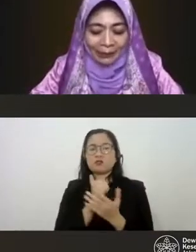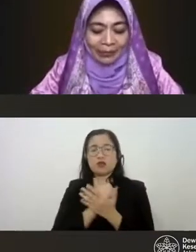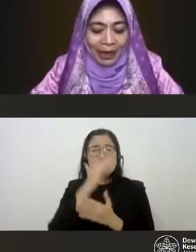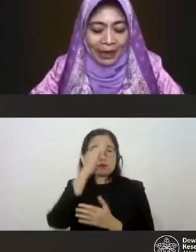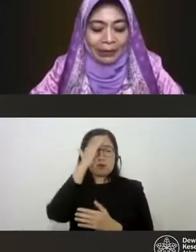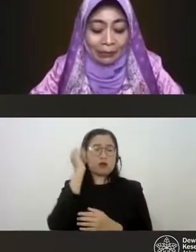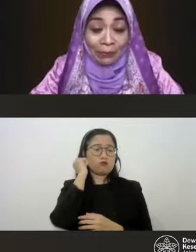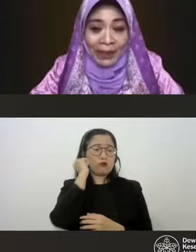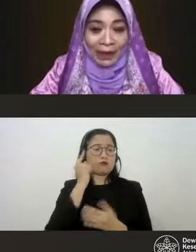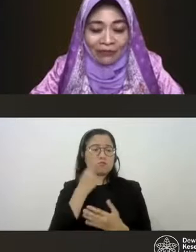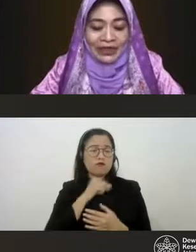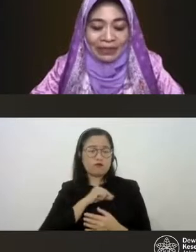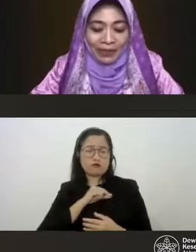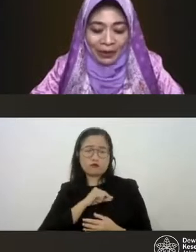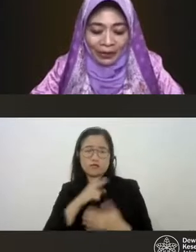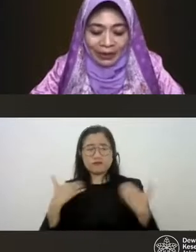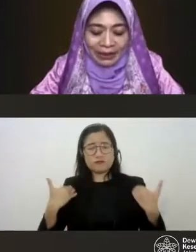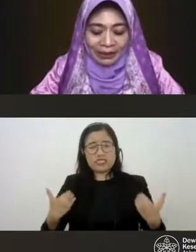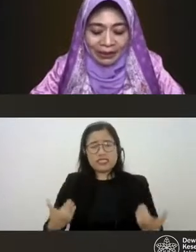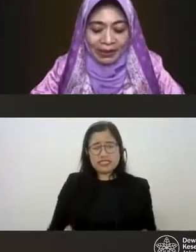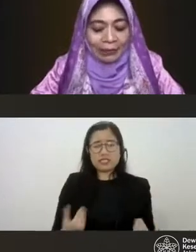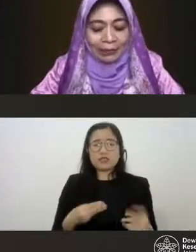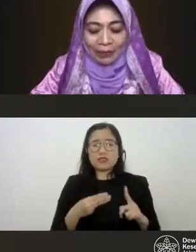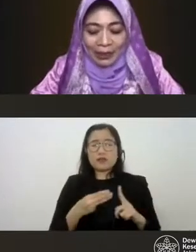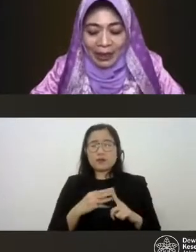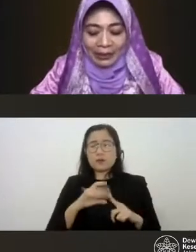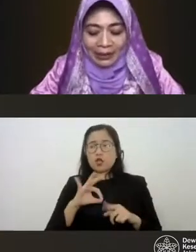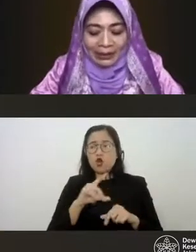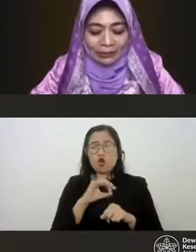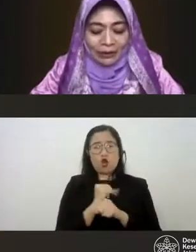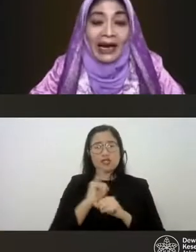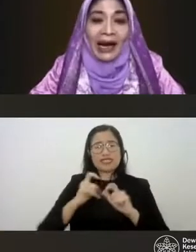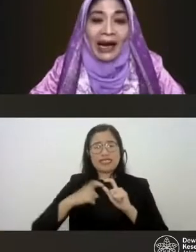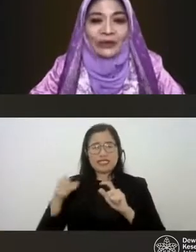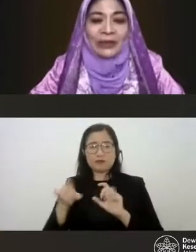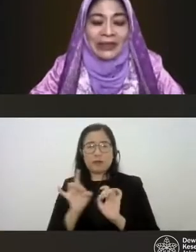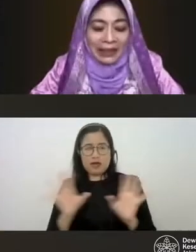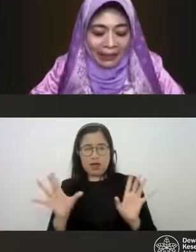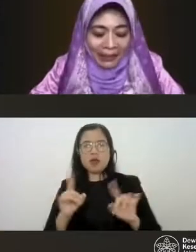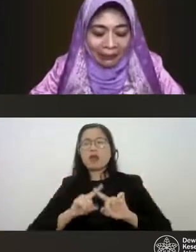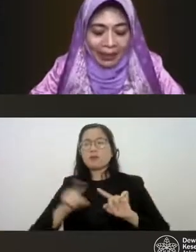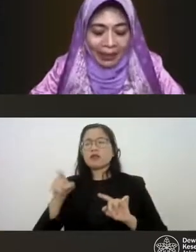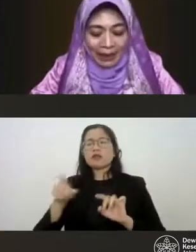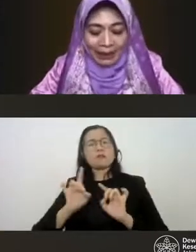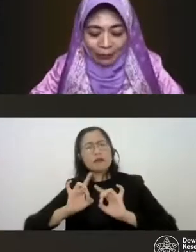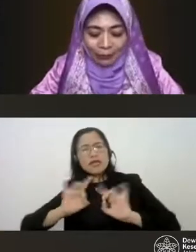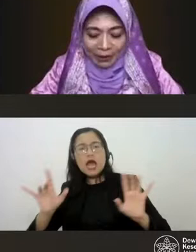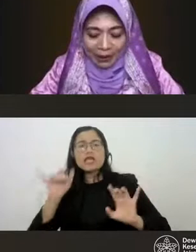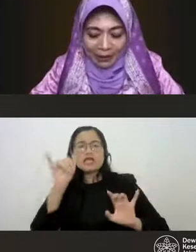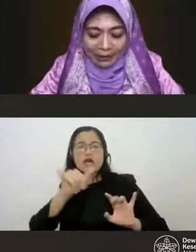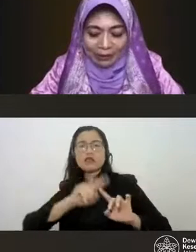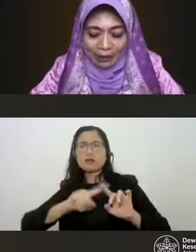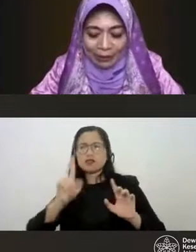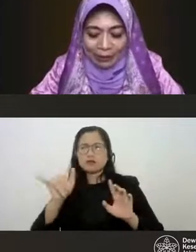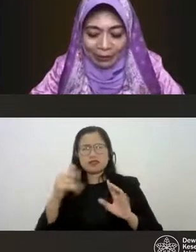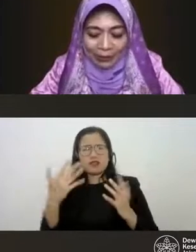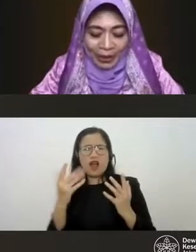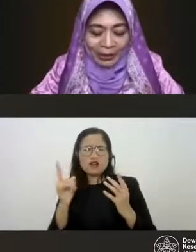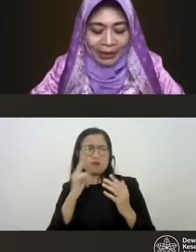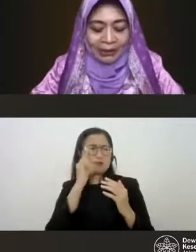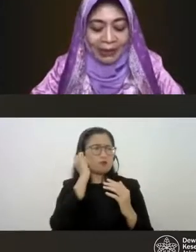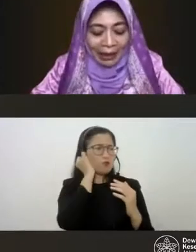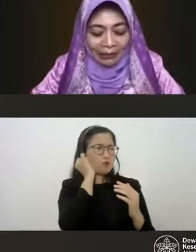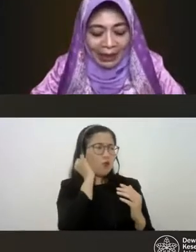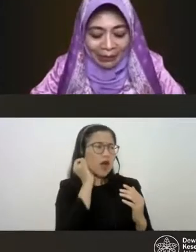laki-laki akibat perbedaan fisik biologis. Namun perbedaan tersebut tidak harus menjadikan salah satu pihak, terutama